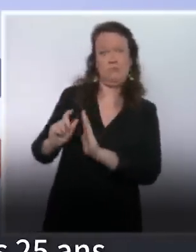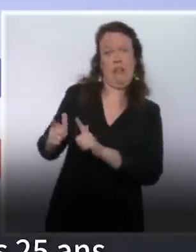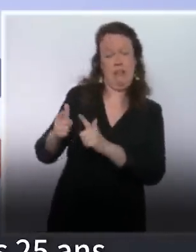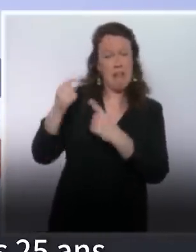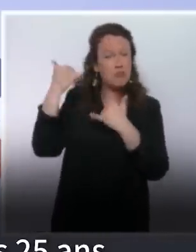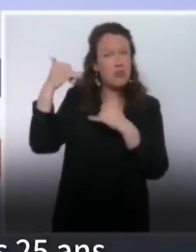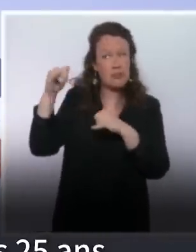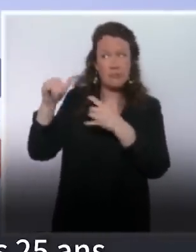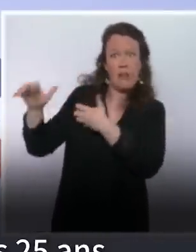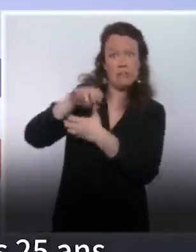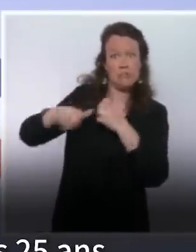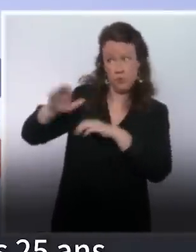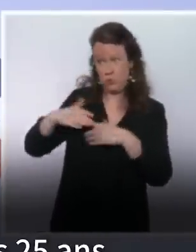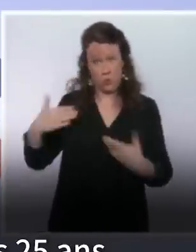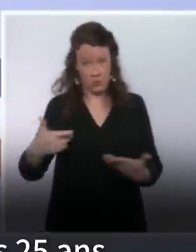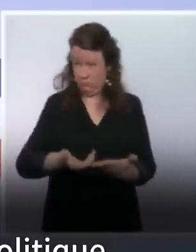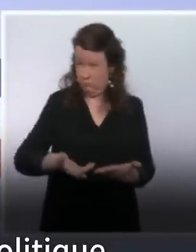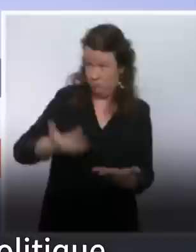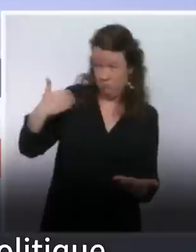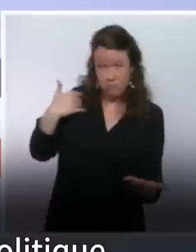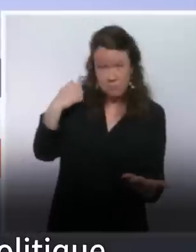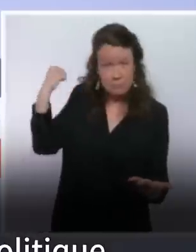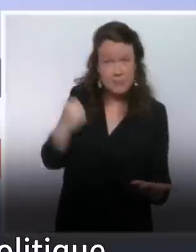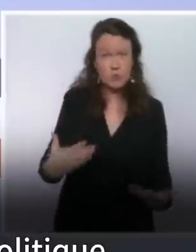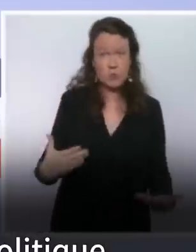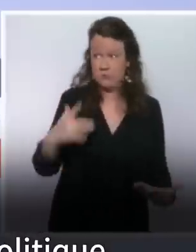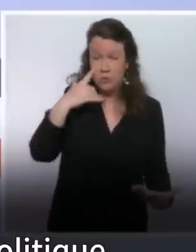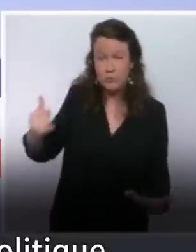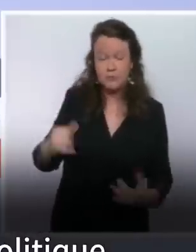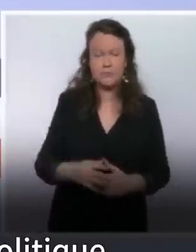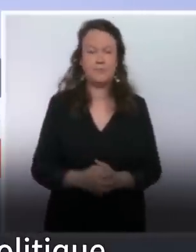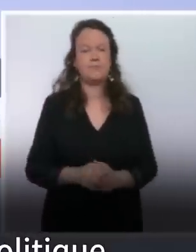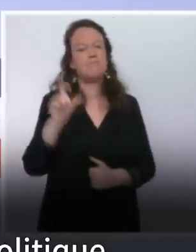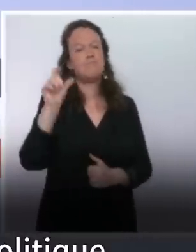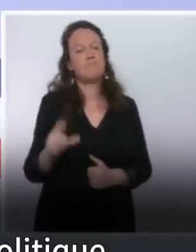Rosanvallon écrit depuis 25 ans sur la crise de représentation politique.